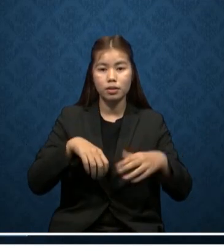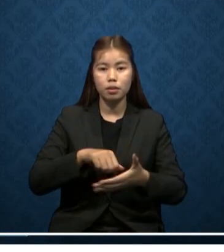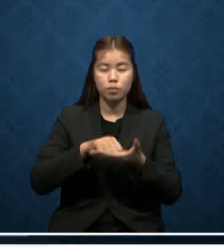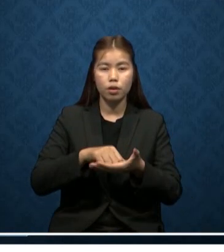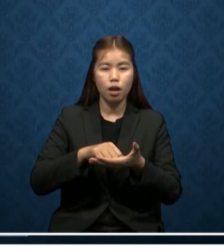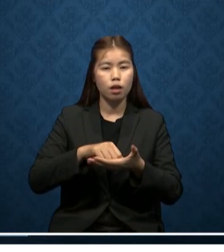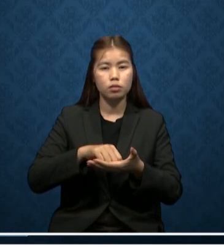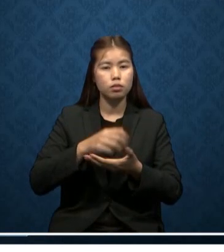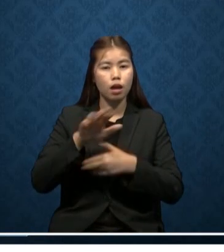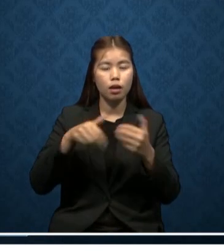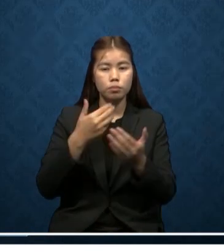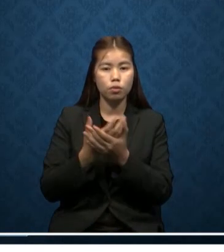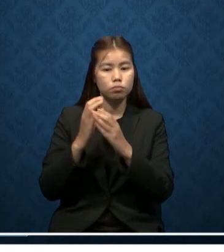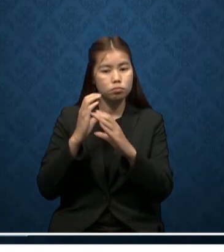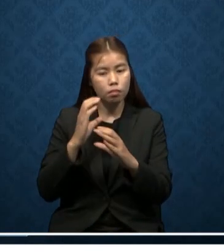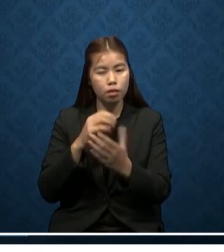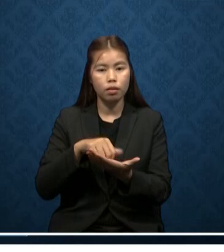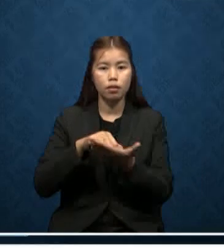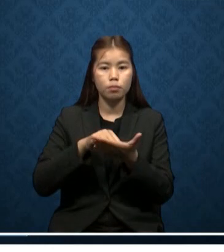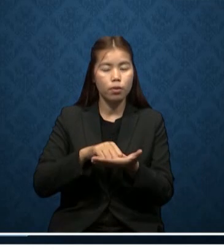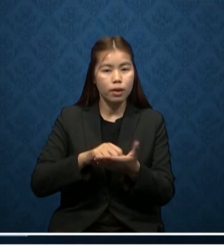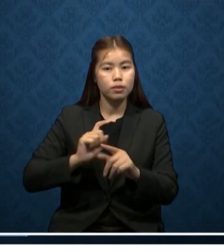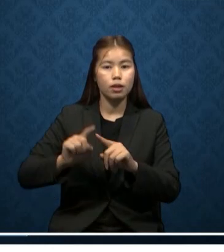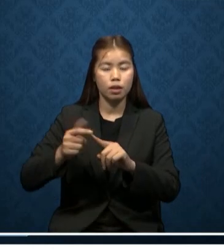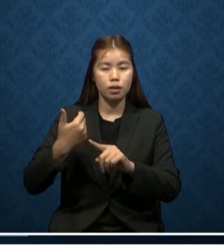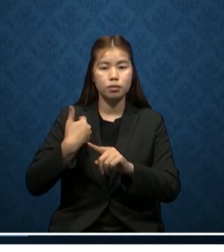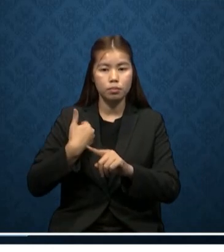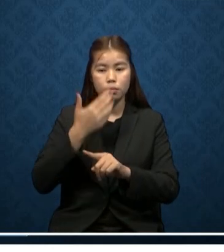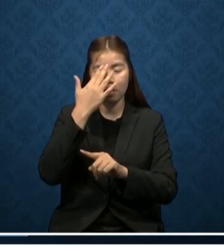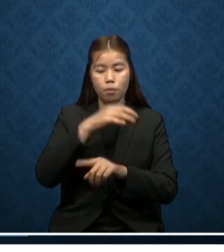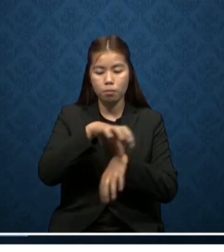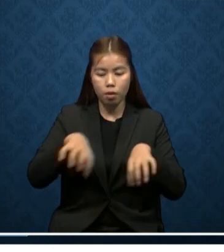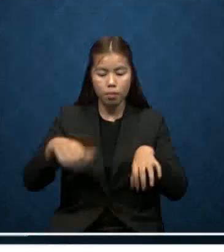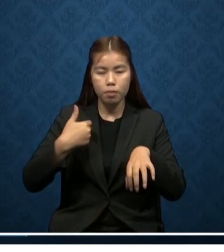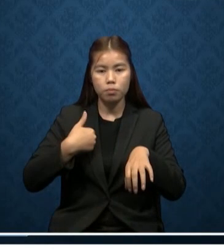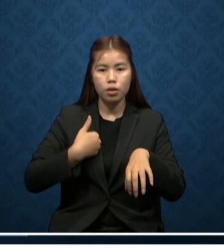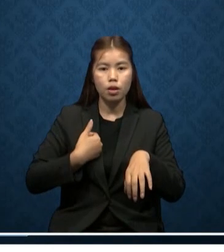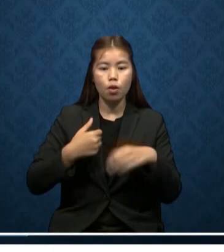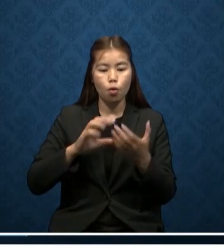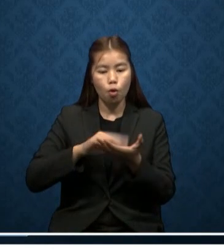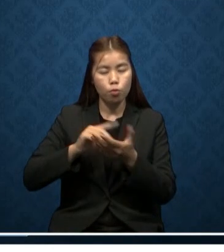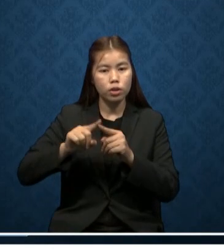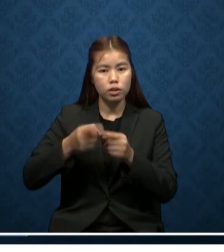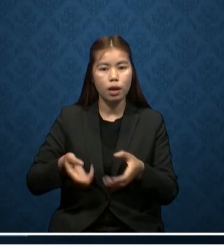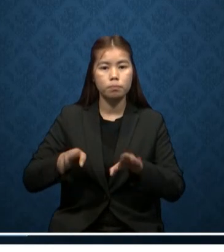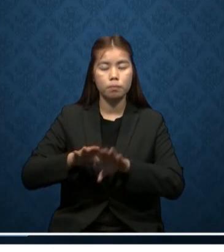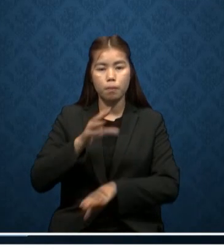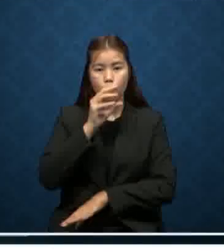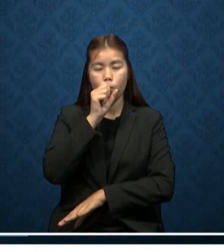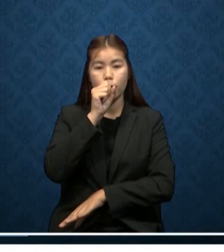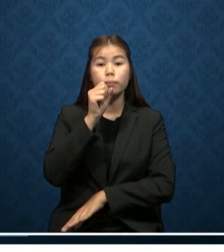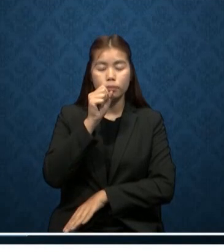หมดเพราะว่าหน่วยงานส่วนใหญ่ก็มักจะไม่ยอมเปิดเผยข้อมูลในเรื่องการลงทุนของภาครัฐนะ